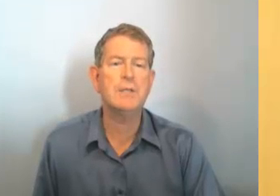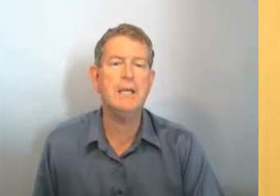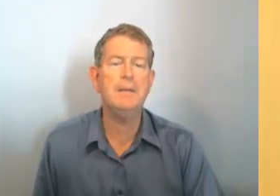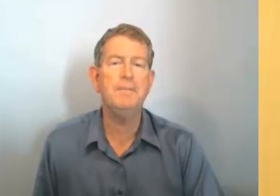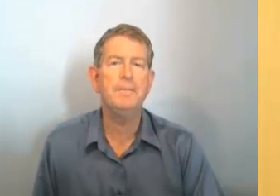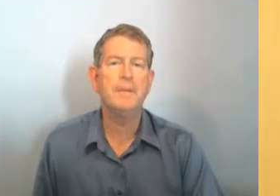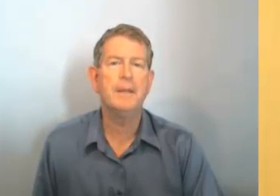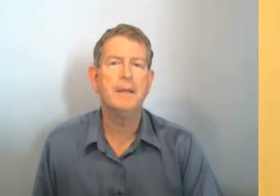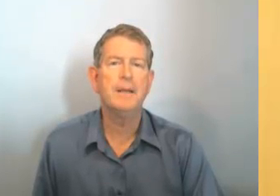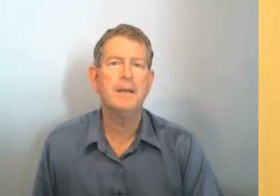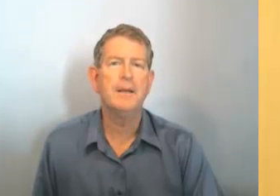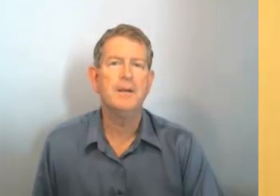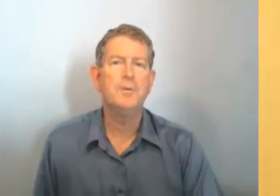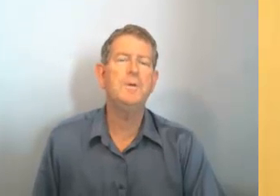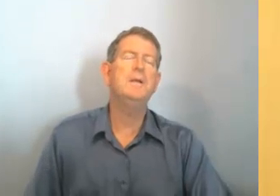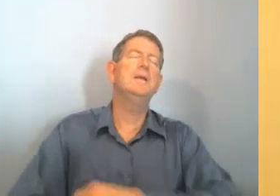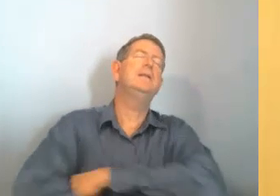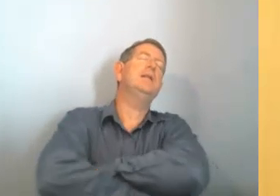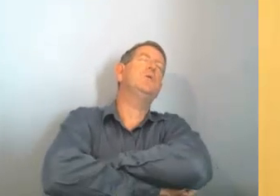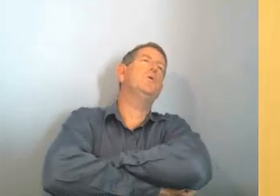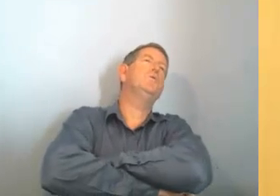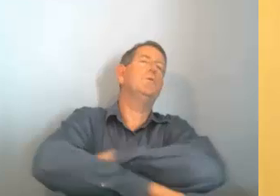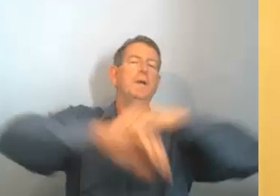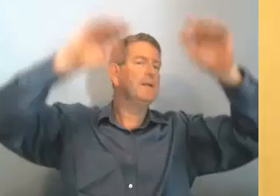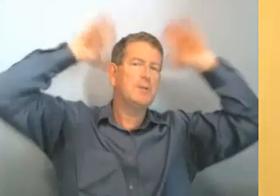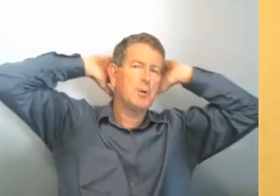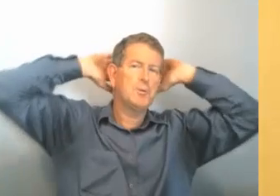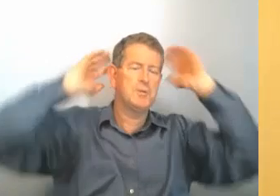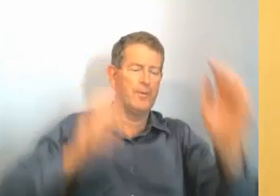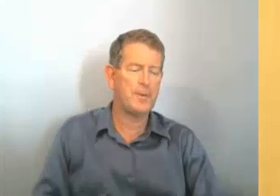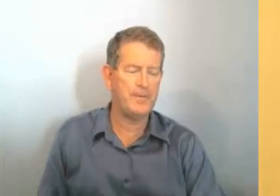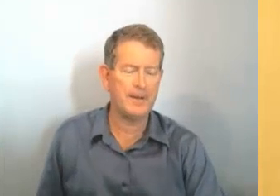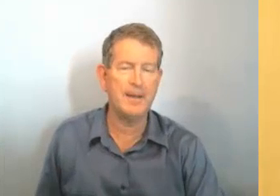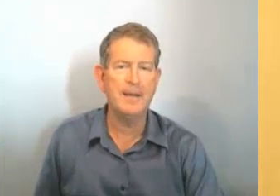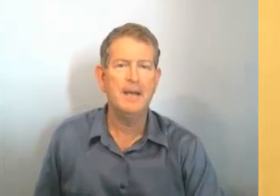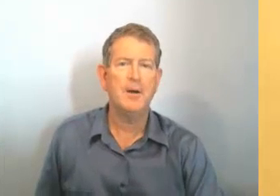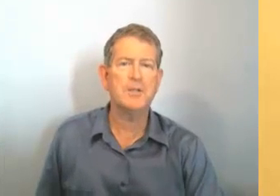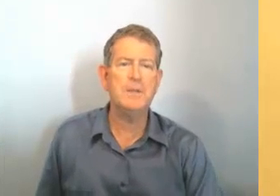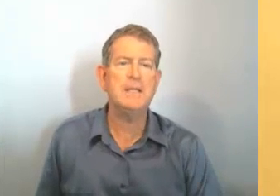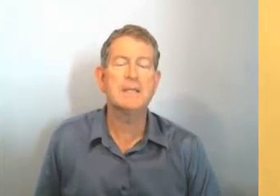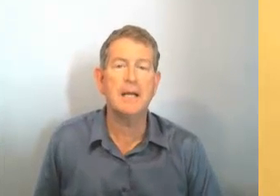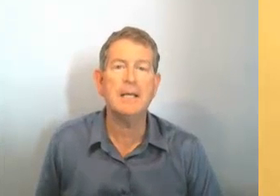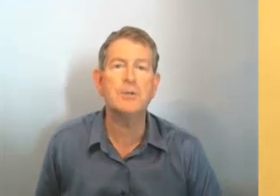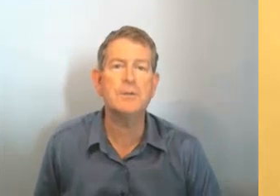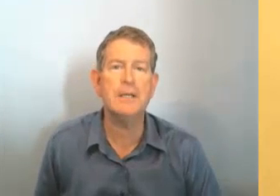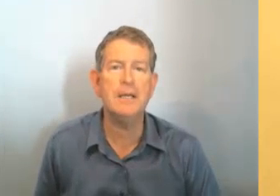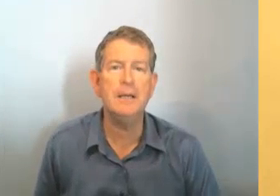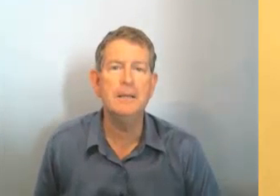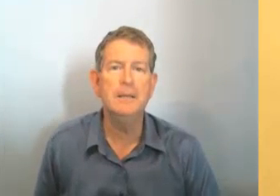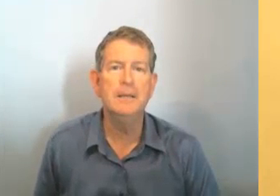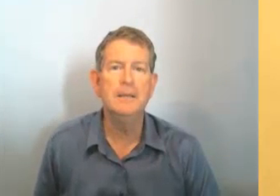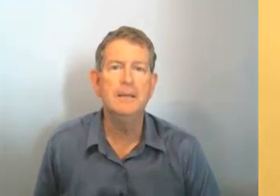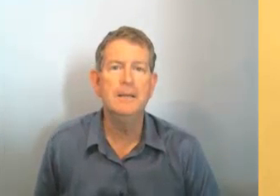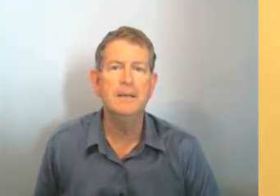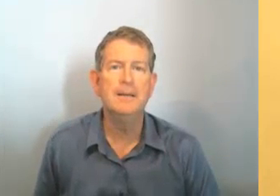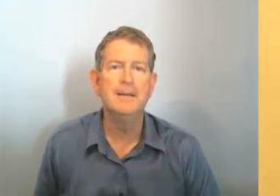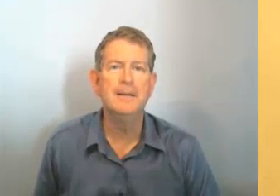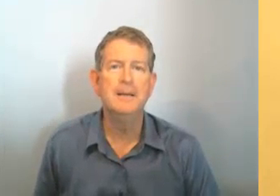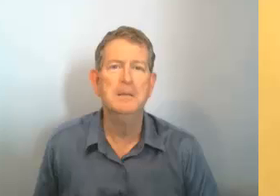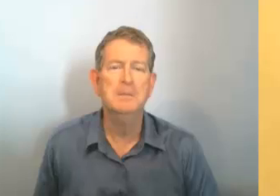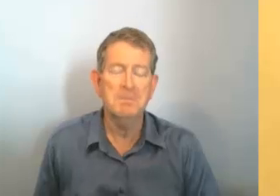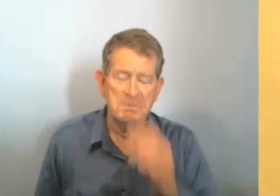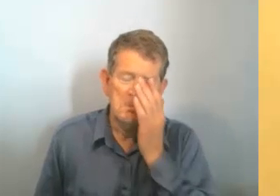Qu'est-ce que c'est? Oui, détendu, ou bien détendu si vous préférez. Ensuite, ça, qu'est-ce que c'est?